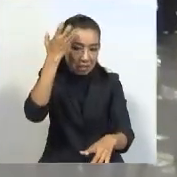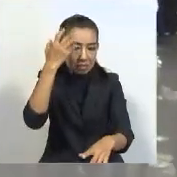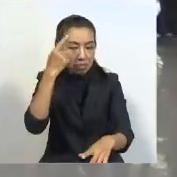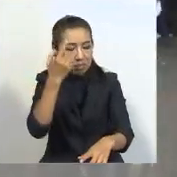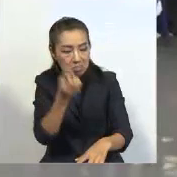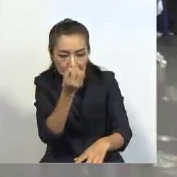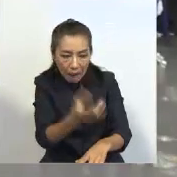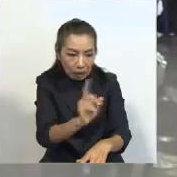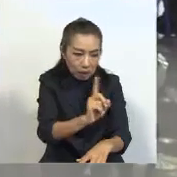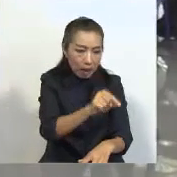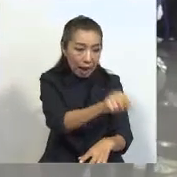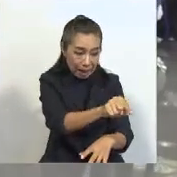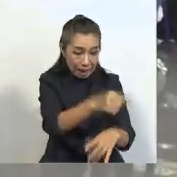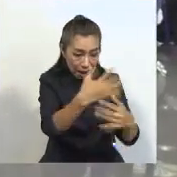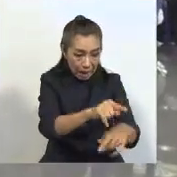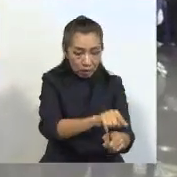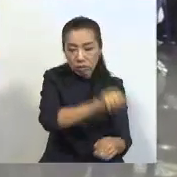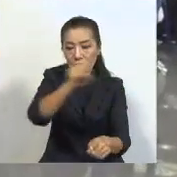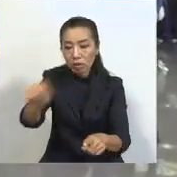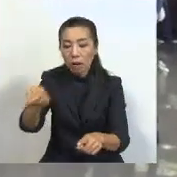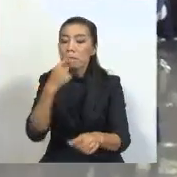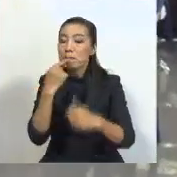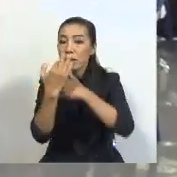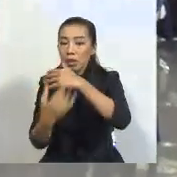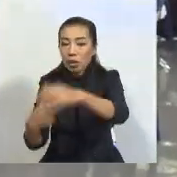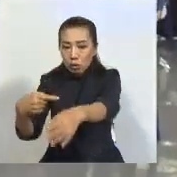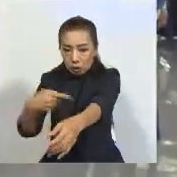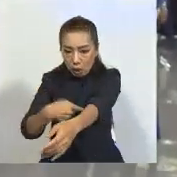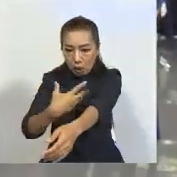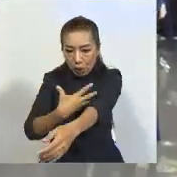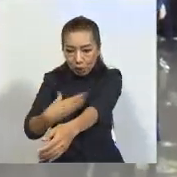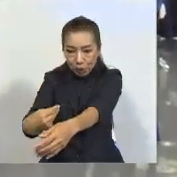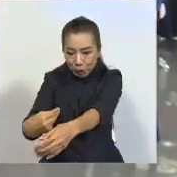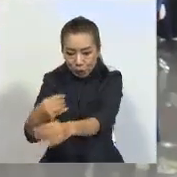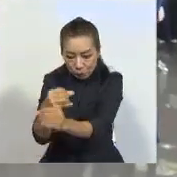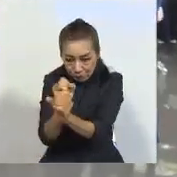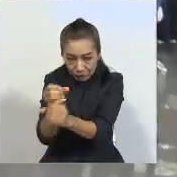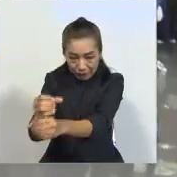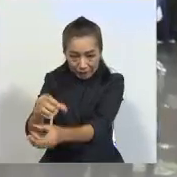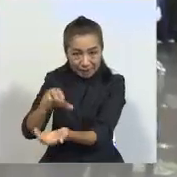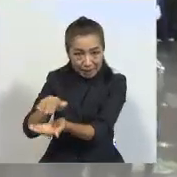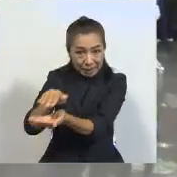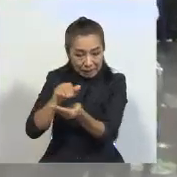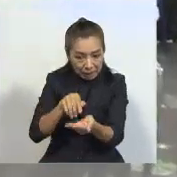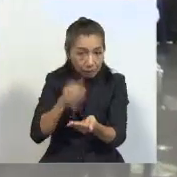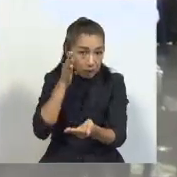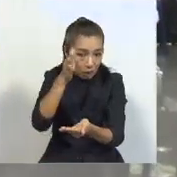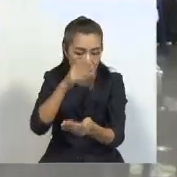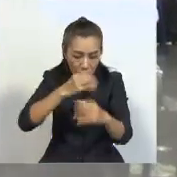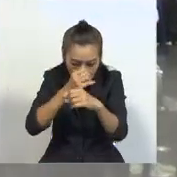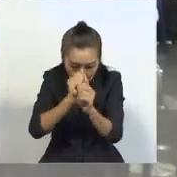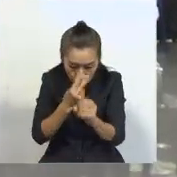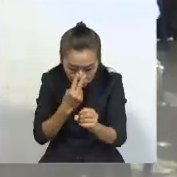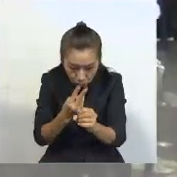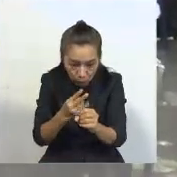นั้นเนี่ยก็จะไปที่โต๊ะเจาะเลือดเพื่อที่จะได้เจาะเลือดแล้วก็นำเลือดเนี่ยออกไปตรวจว่าระดับของไทรอยด์ฮอร์โ